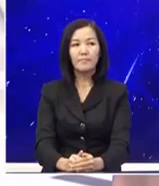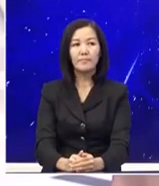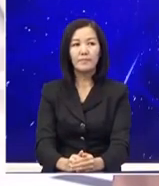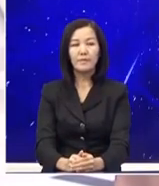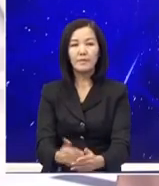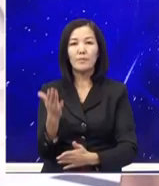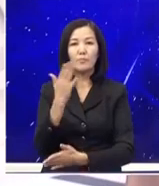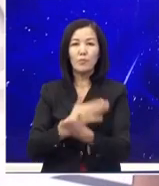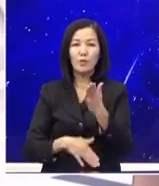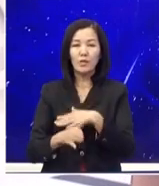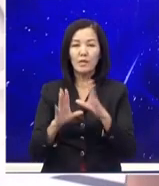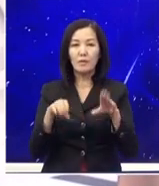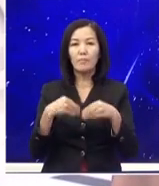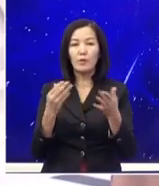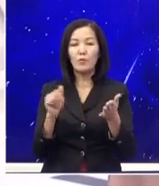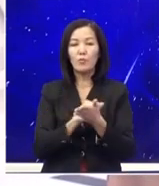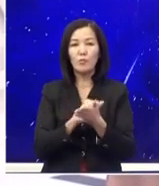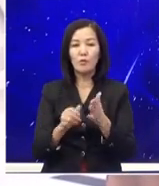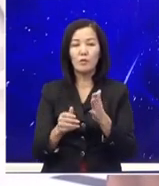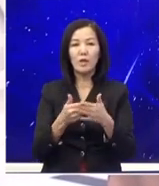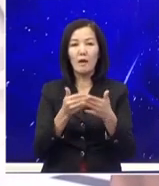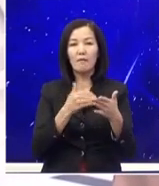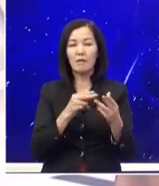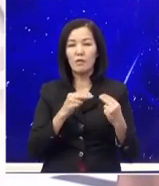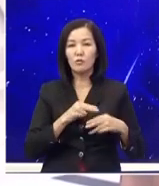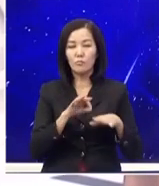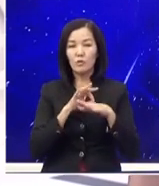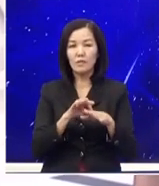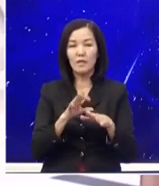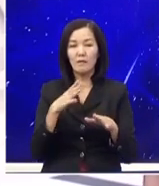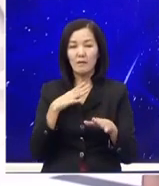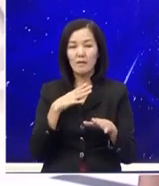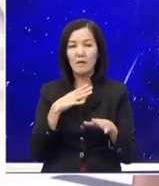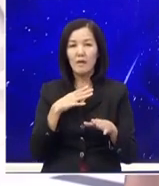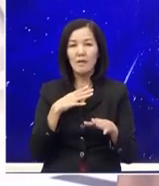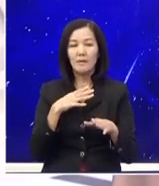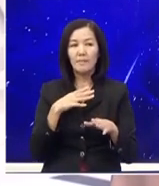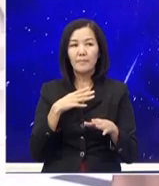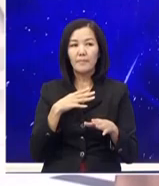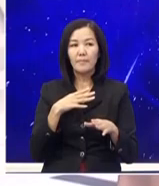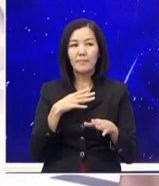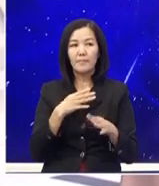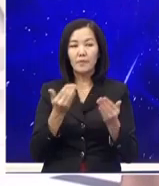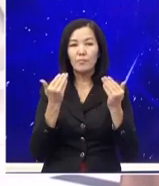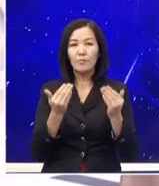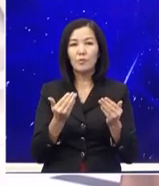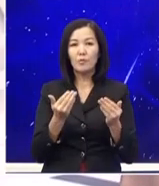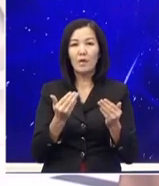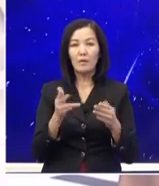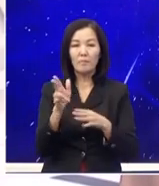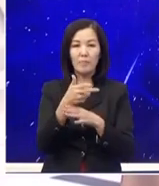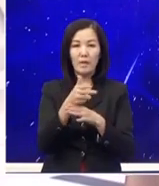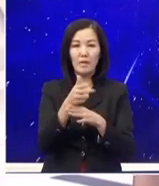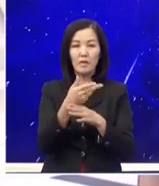Мүгедектік беру бойынша, ол бойынша алдын ала біраз жұмыс жасалып жатыр, жаңамен айтылған аудио. Бұрын біз бейне жазба жүргізетінбіз